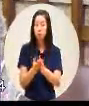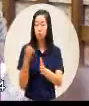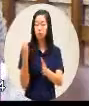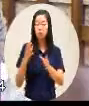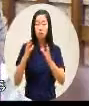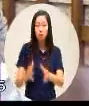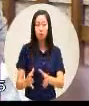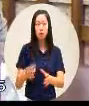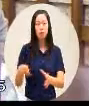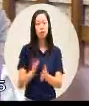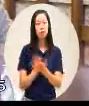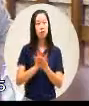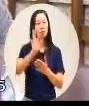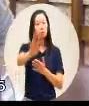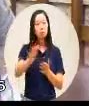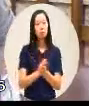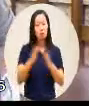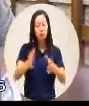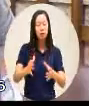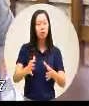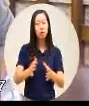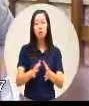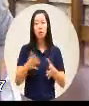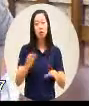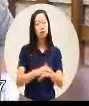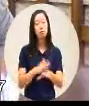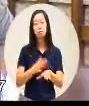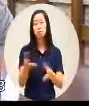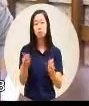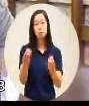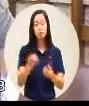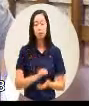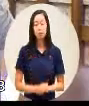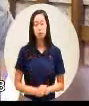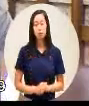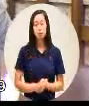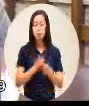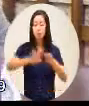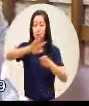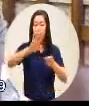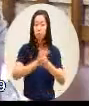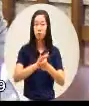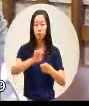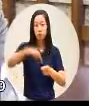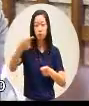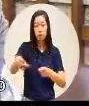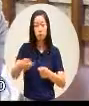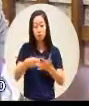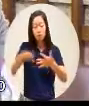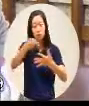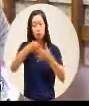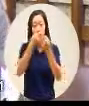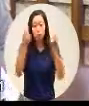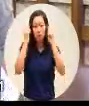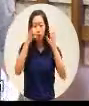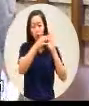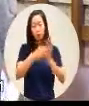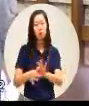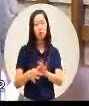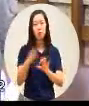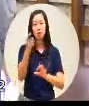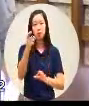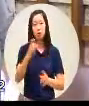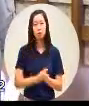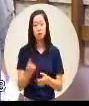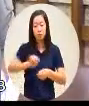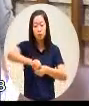后不开了，以后不开，他到时候高中到大学他就没有办法延续性，因为我们这个加分